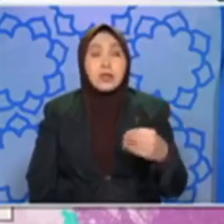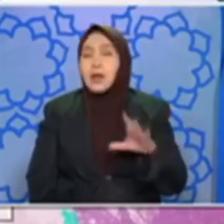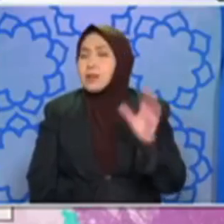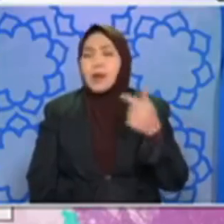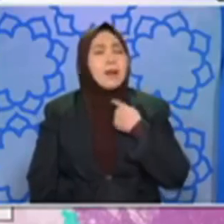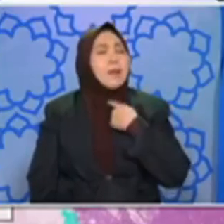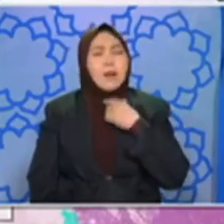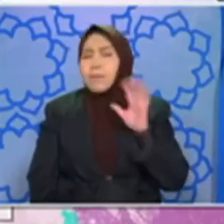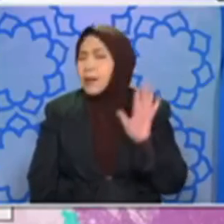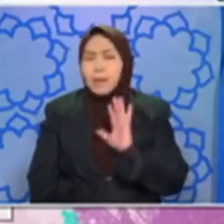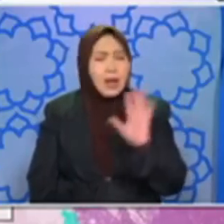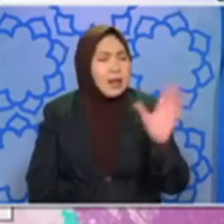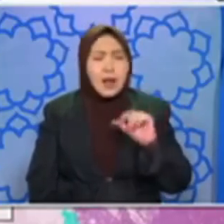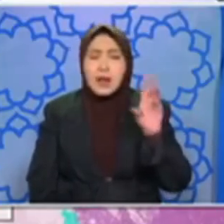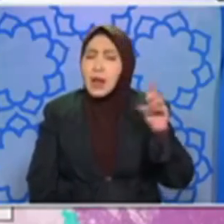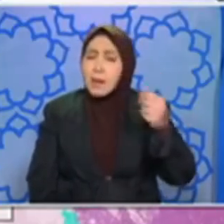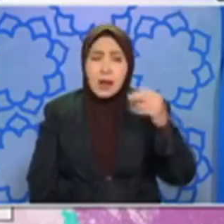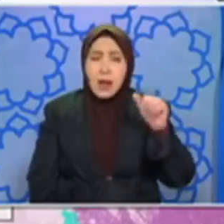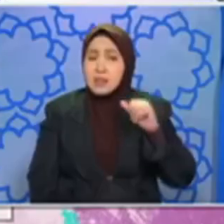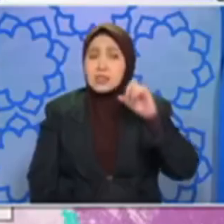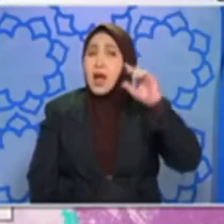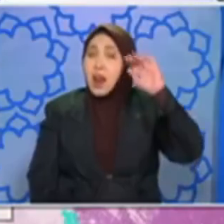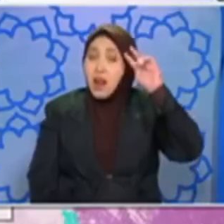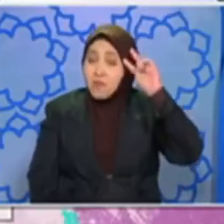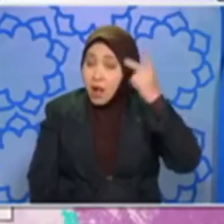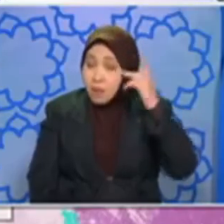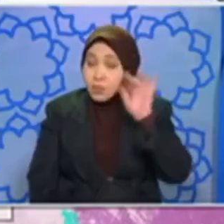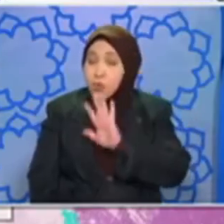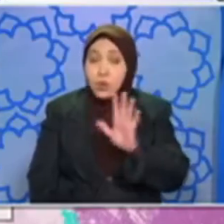bukan 6 harakat ya. Ada yang silap faham. Nun,